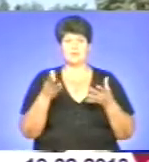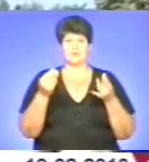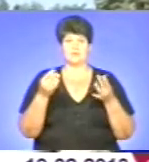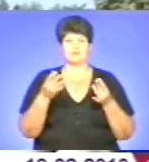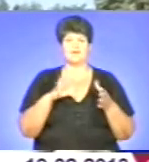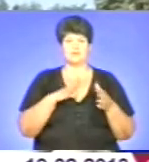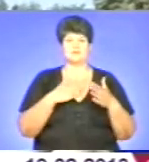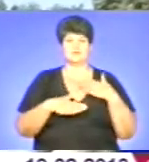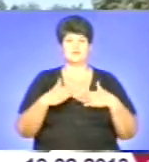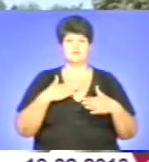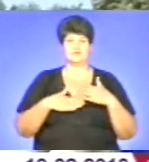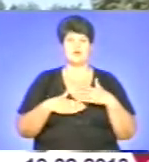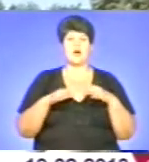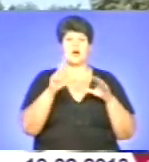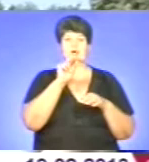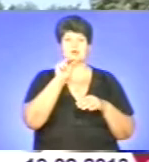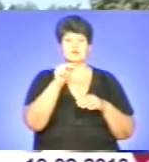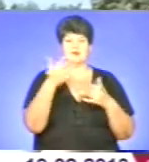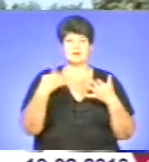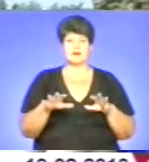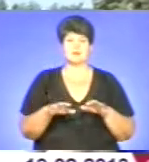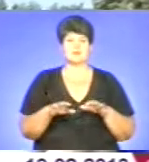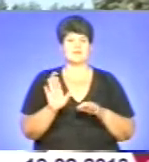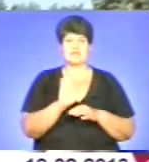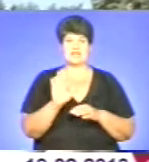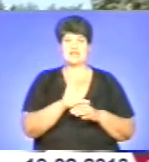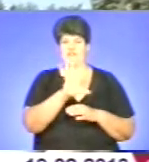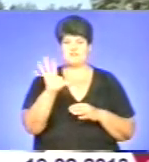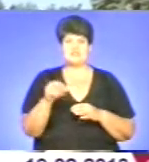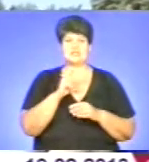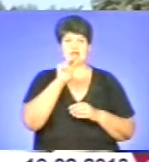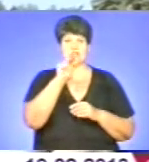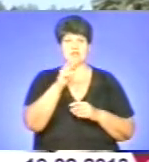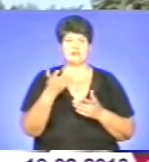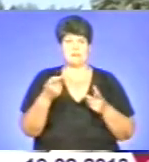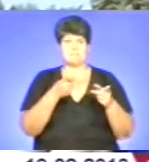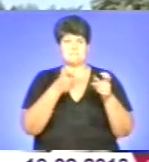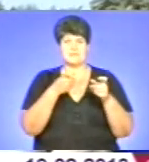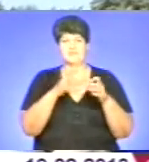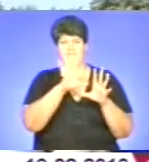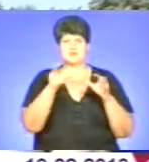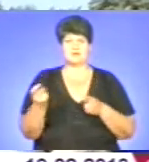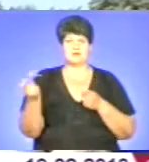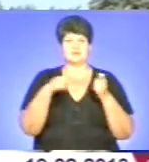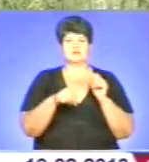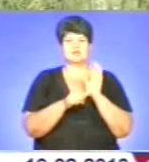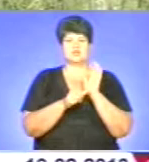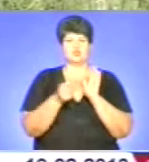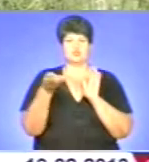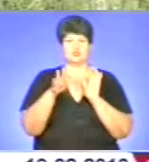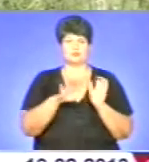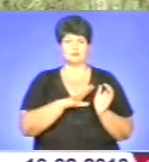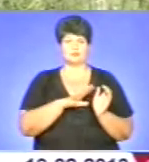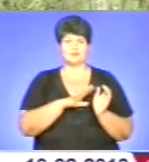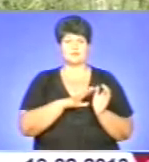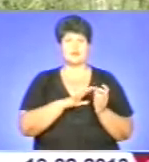був задоволений а качки втратив Е ні Всі качки які ми підстрелили ми всі привезли шість штук тоді було проблема для